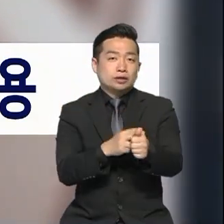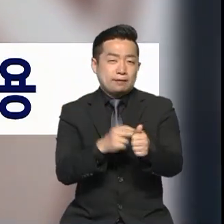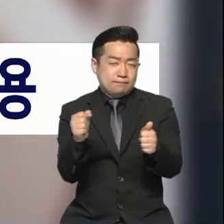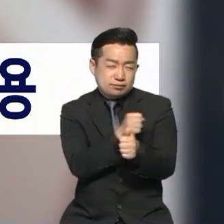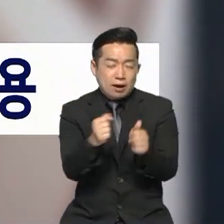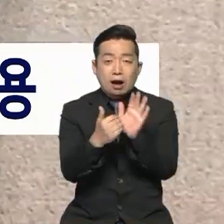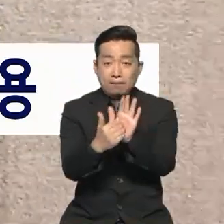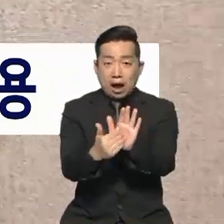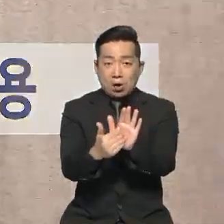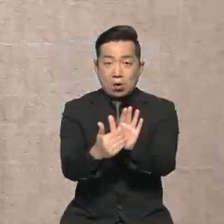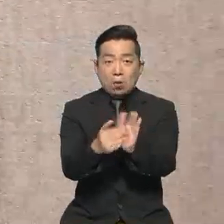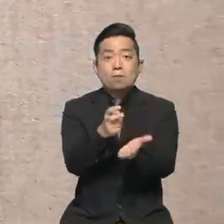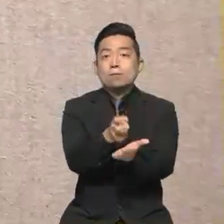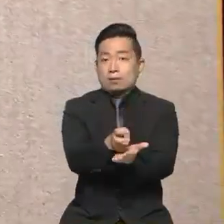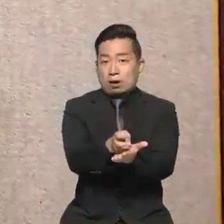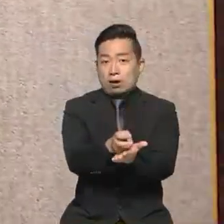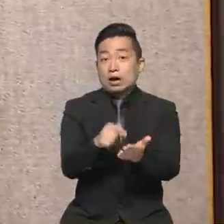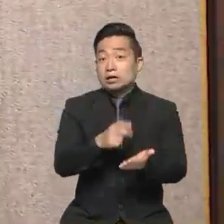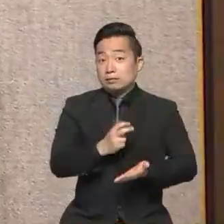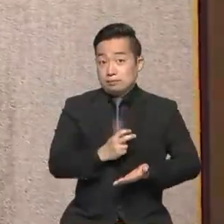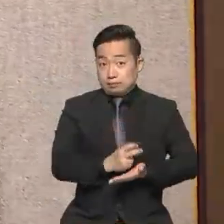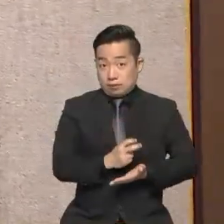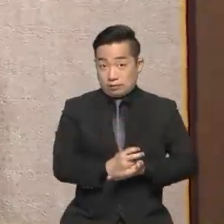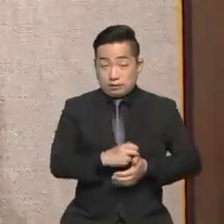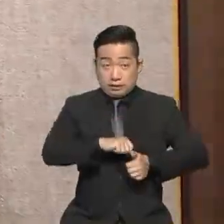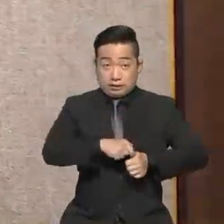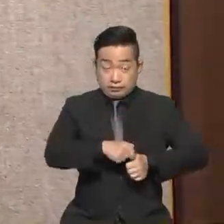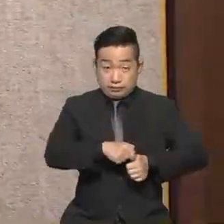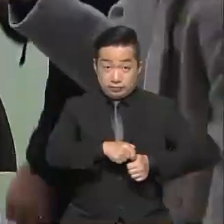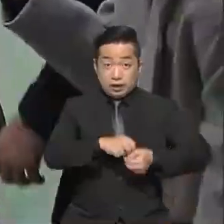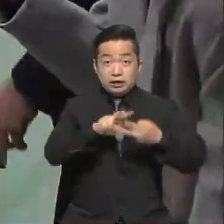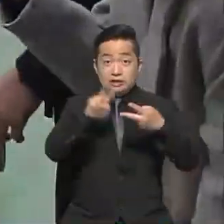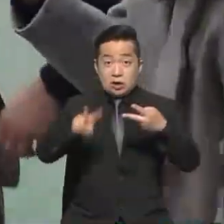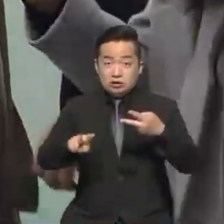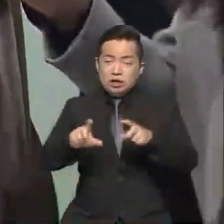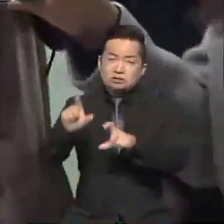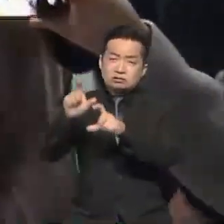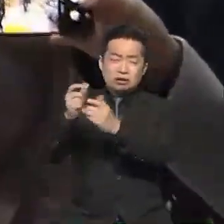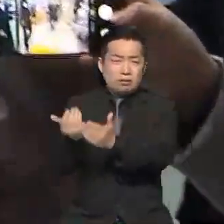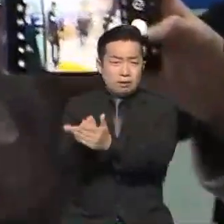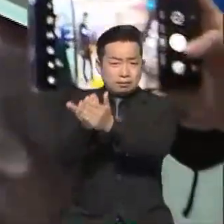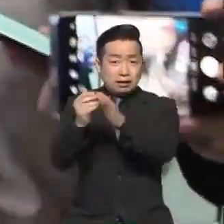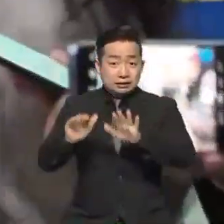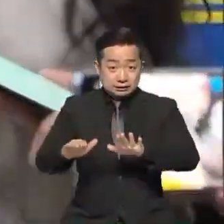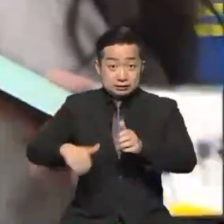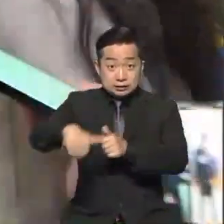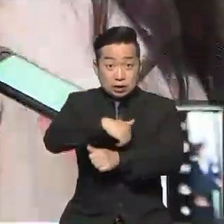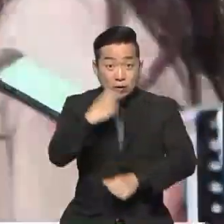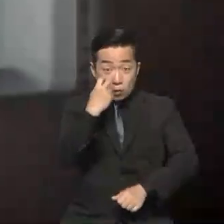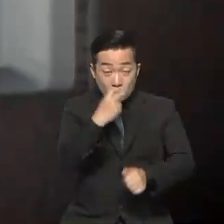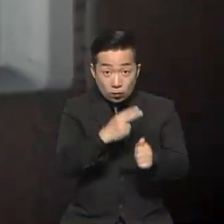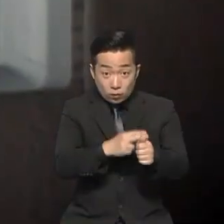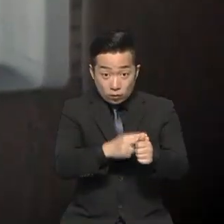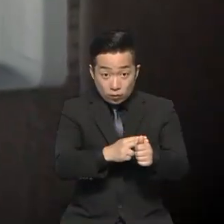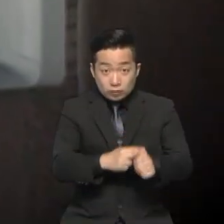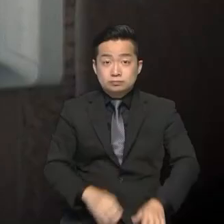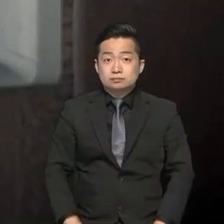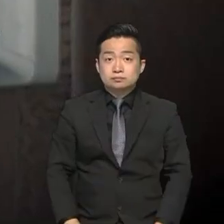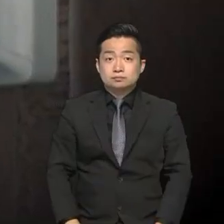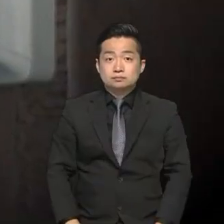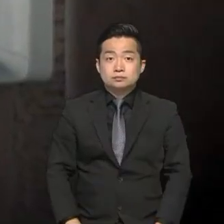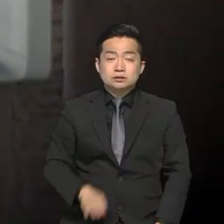데 활용됐습니다. 교사들은 이 법이 강력 사건 때마다 강화되면서 지금 현장 교사들에게는